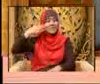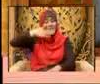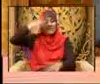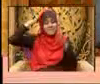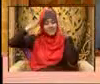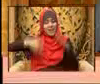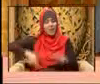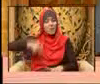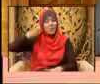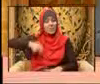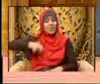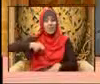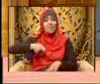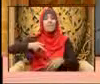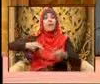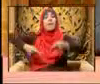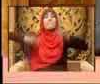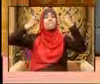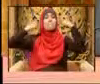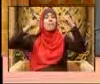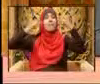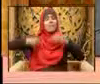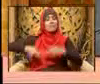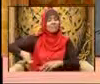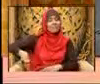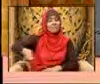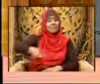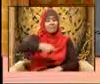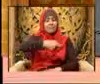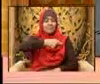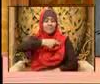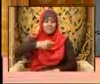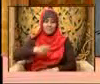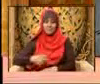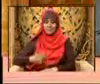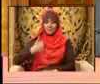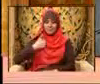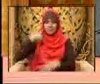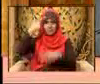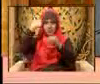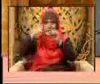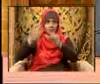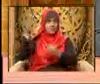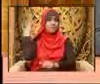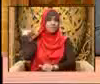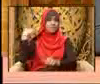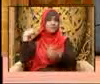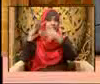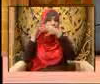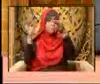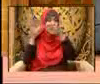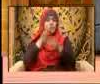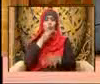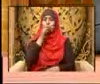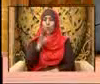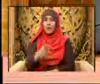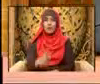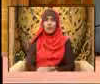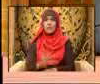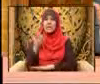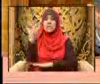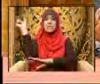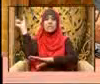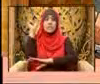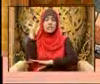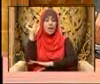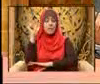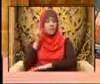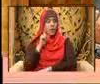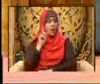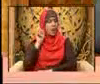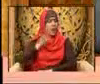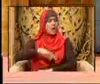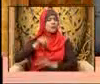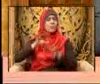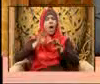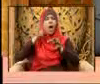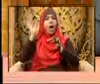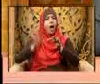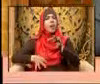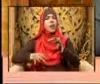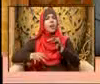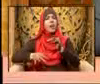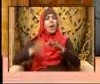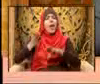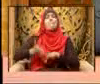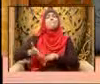نعم، نحن في اللقاء الماضي قلنا أيها الإخوة والأحبة أن الإسلام ينظر إلى الفقر، ولابد أن يعالج الفقر قبل ما